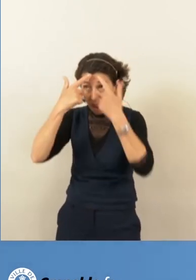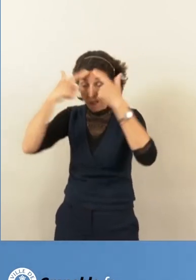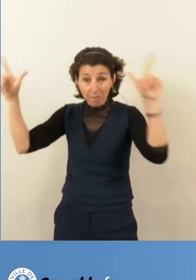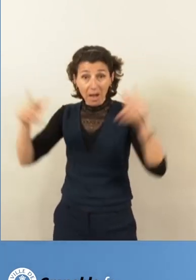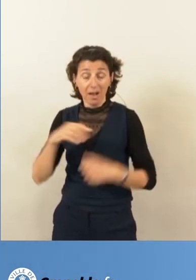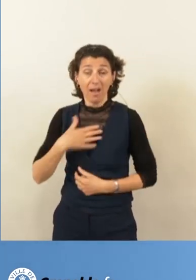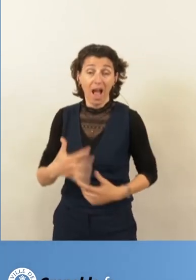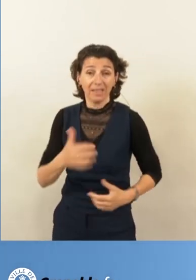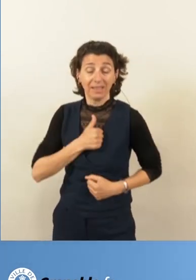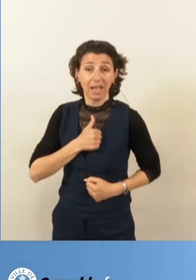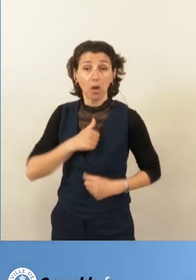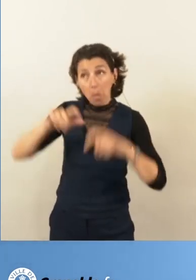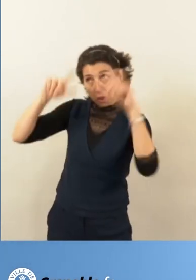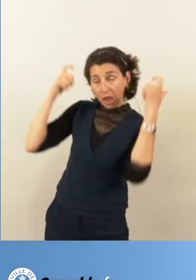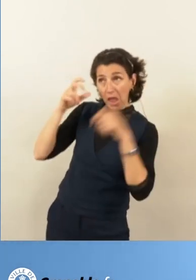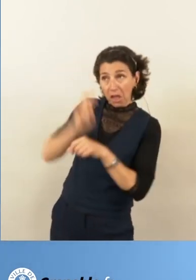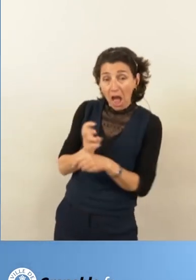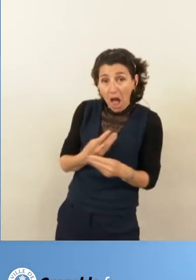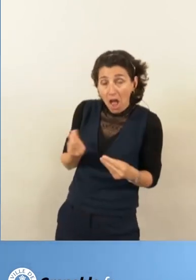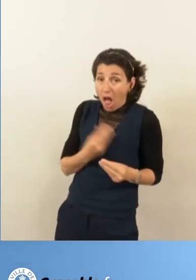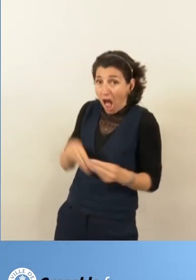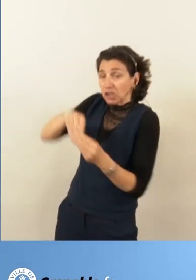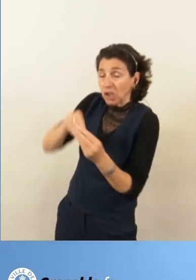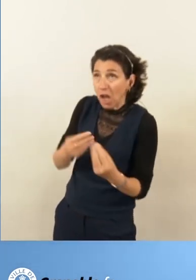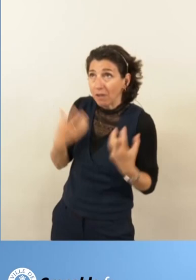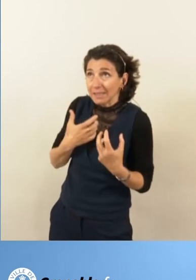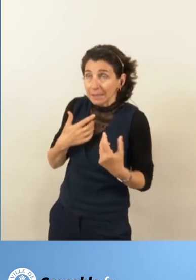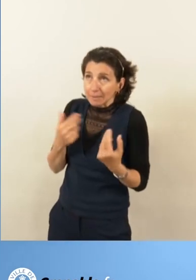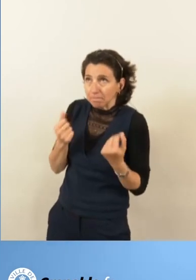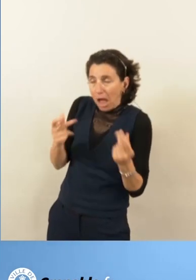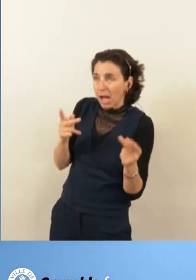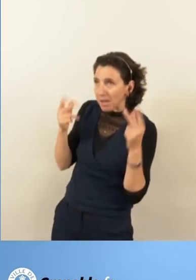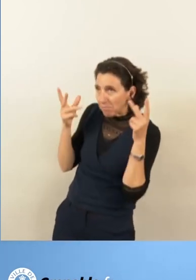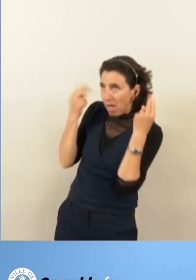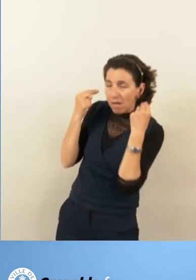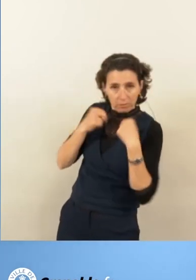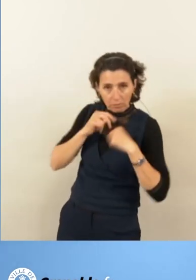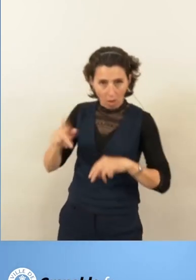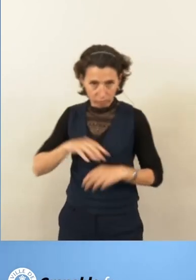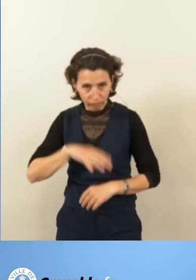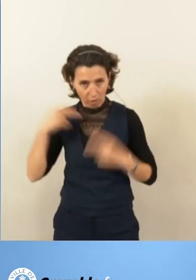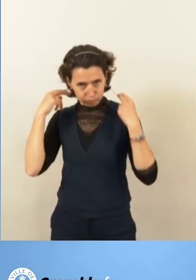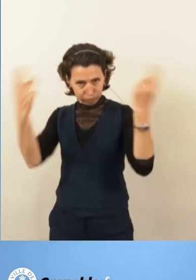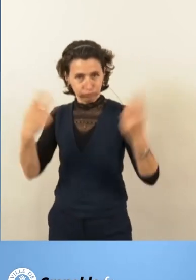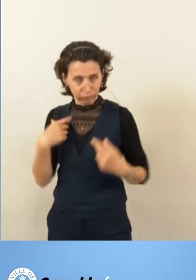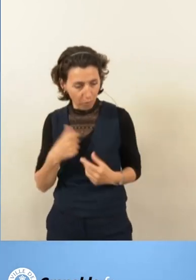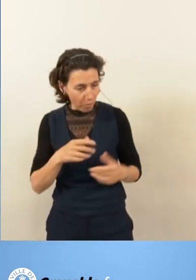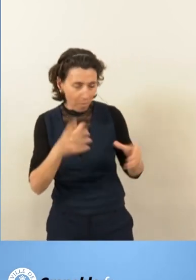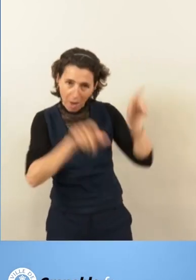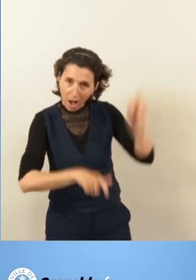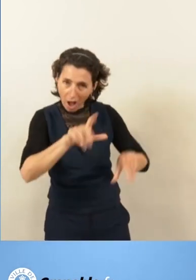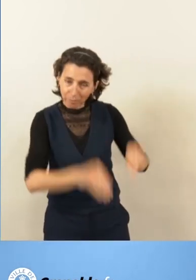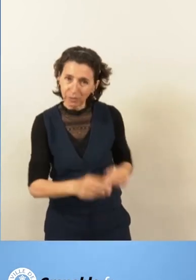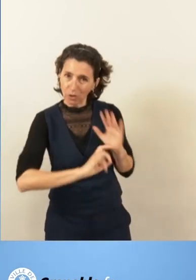un ou avoir une indemnité supplémentaire je suis fier de mon engagement envers les Grenoblois et je suis fière des valeurs que